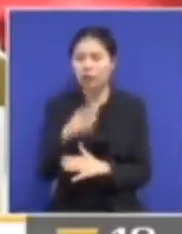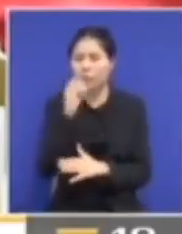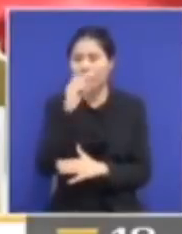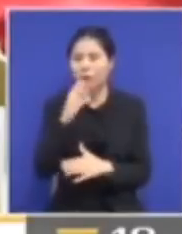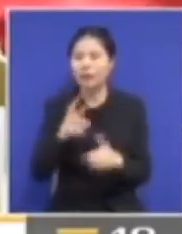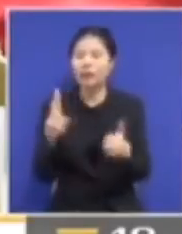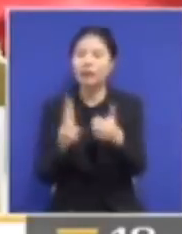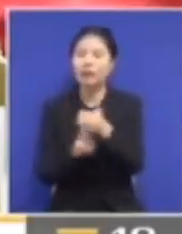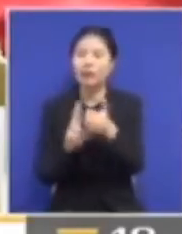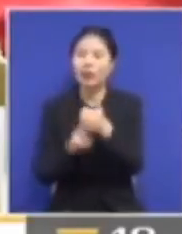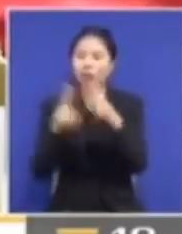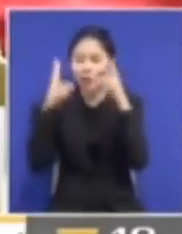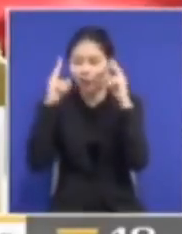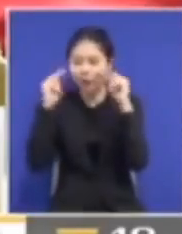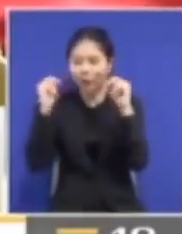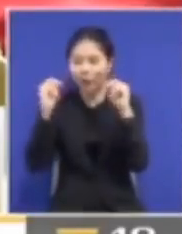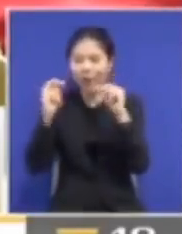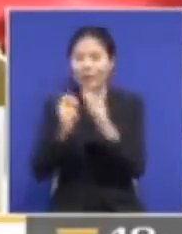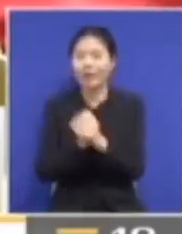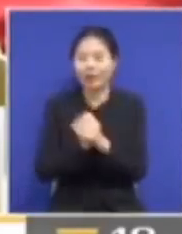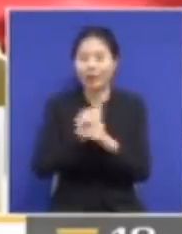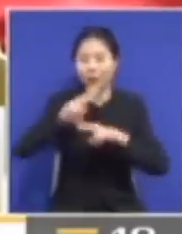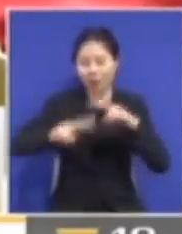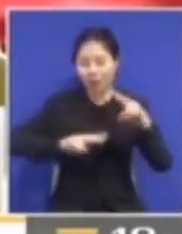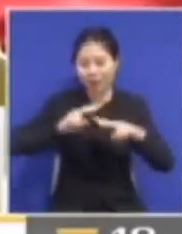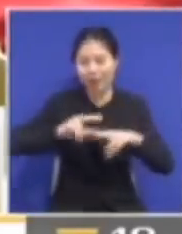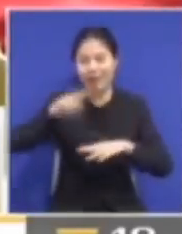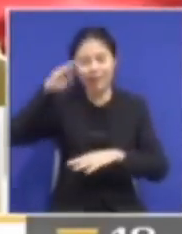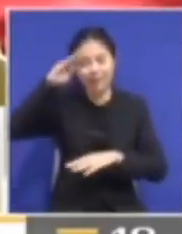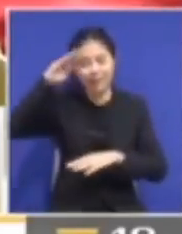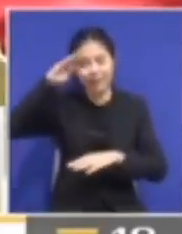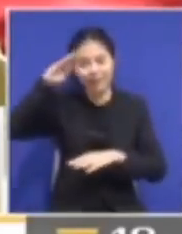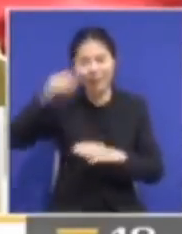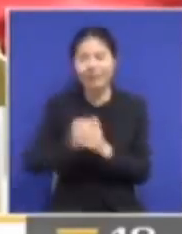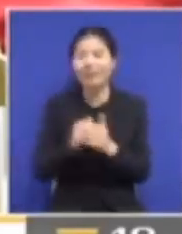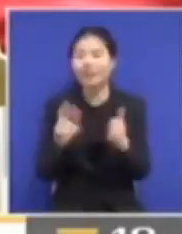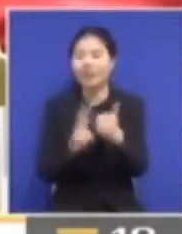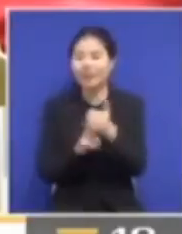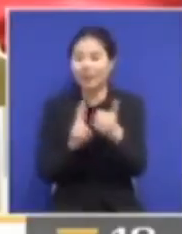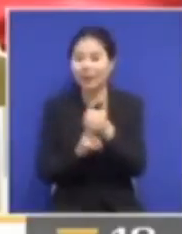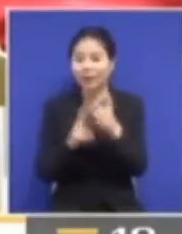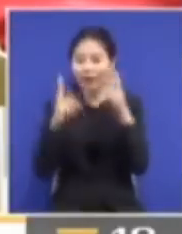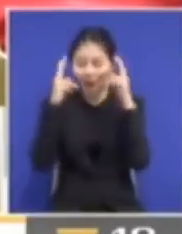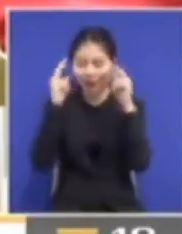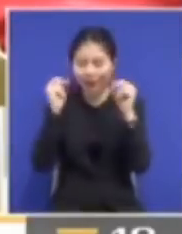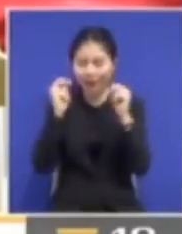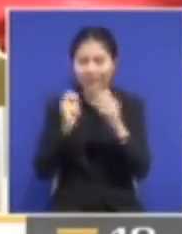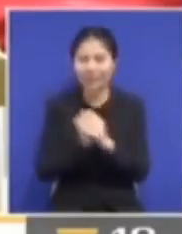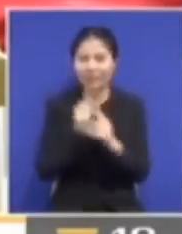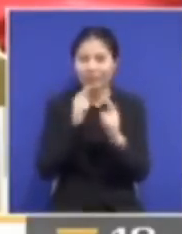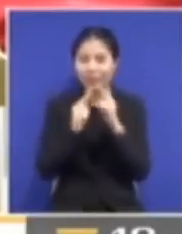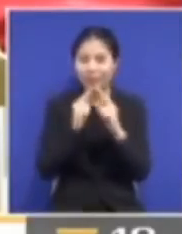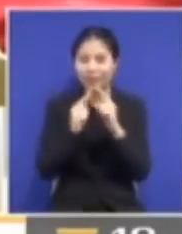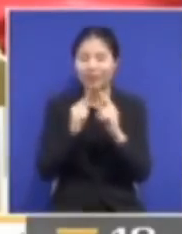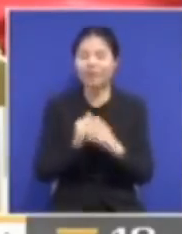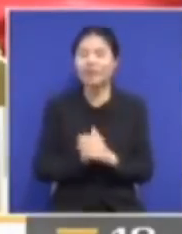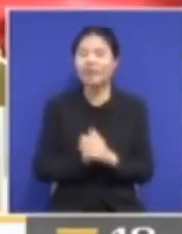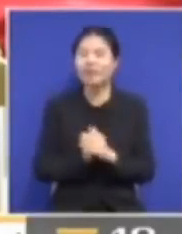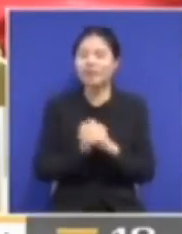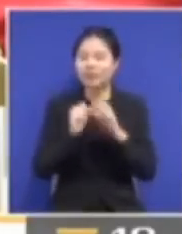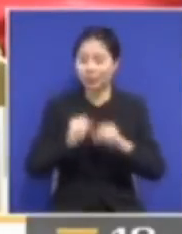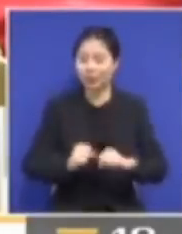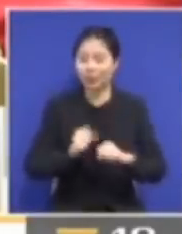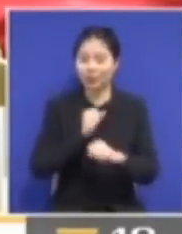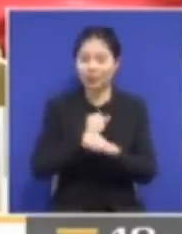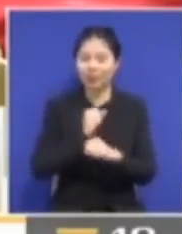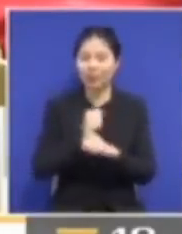ยโอ้หาทางออกให้ผมเลยนะครับเฮ้ยให้เป็นรองนายกคุมตำรวจจะได้พูดกับสังคมเขาได้นะครับว่า